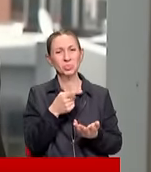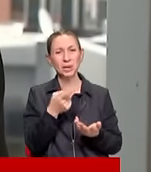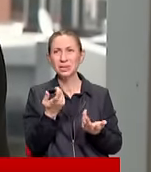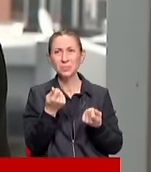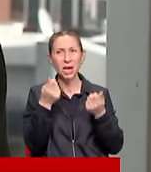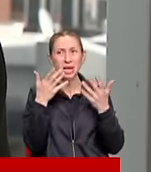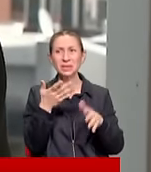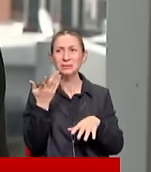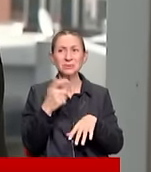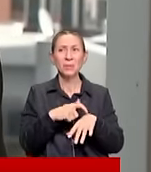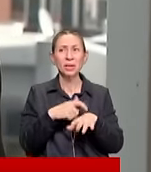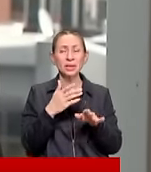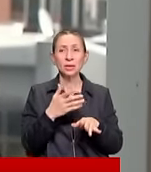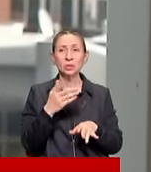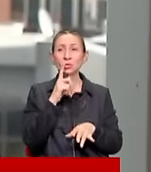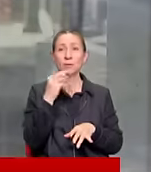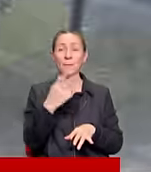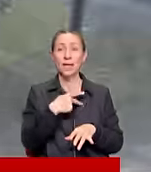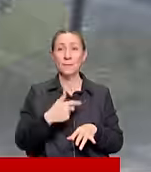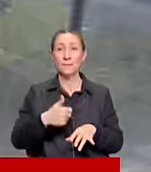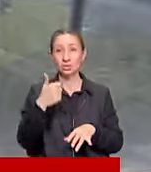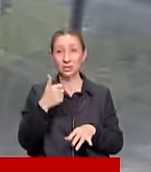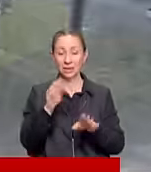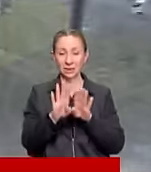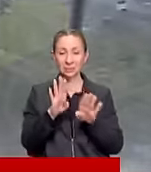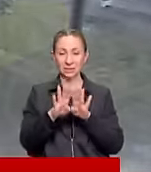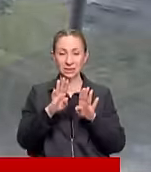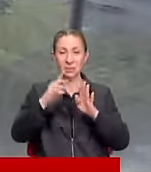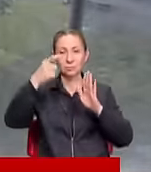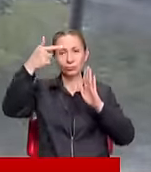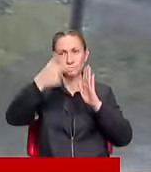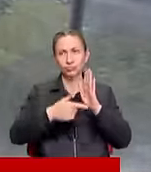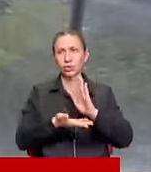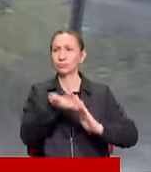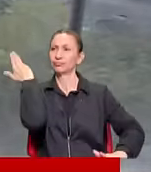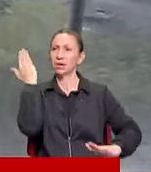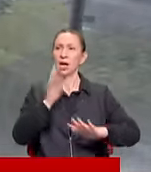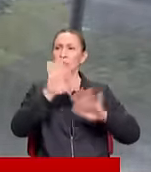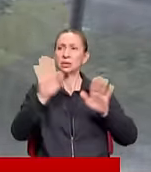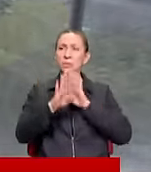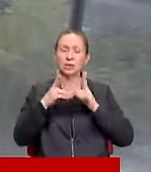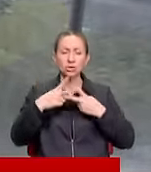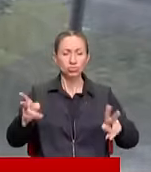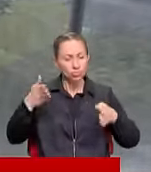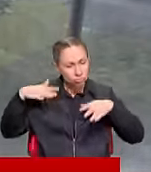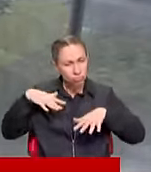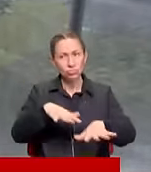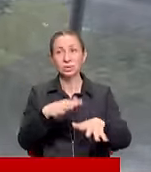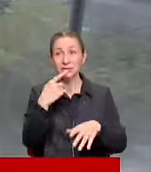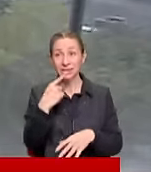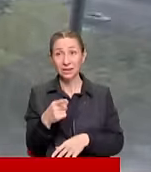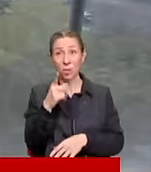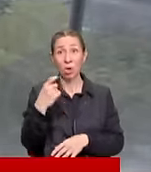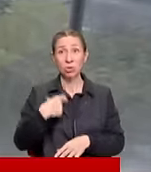nasıl vakit ayırılmış. Yani normalde hani vaat şudur belediye başkanının kapısı sökülecek işte herkese kapı açık olacak denilirken